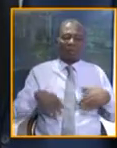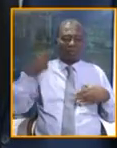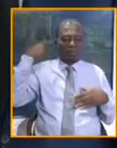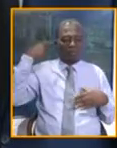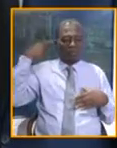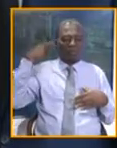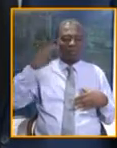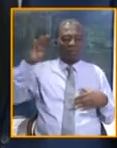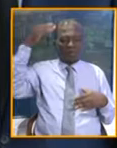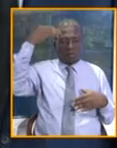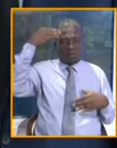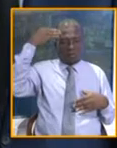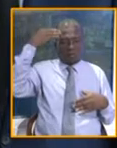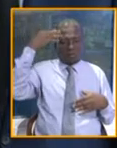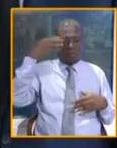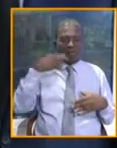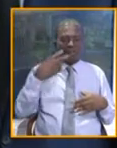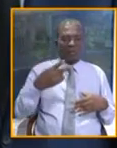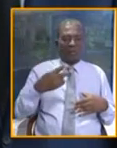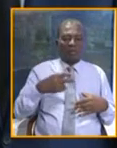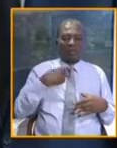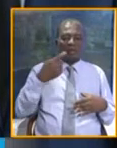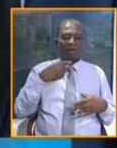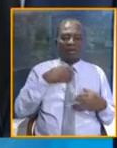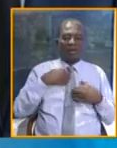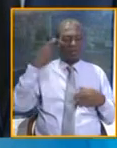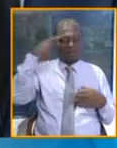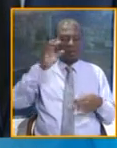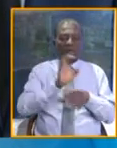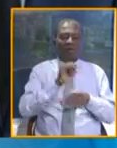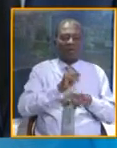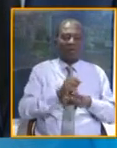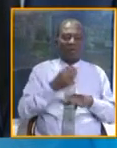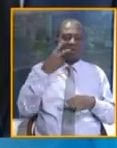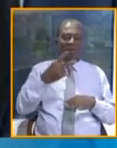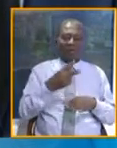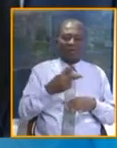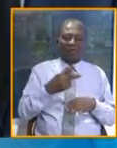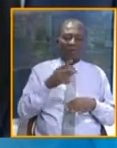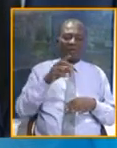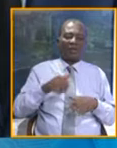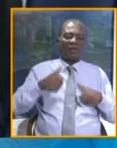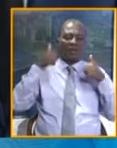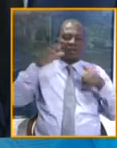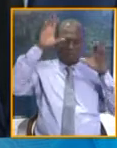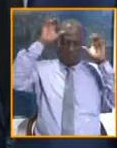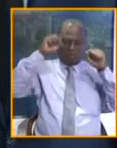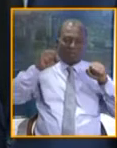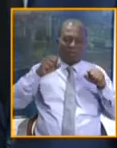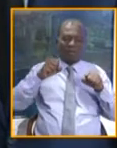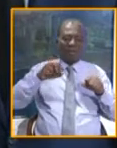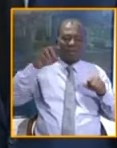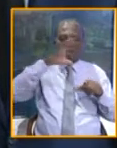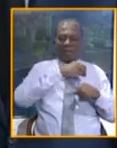d'entendre M. le Premier ministre présenter la vision 2030 qu'il a pour la Côte d'Ivoire, qui représente la vision de son Excellence M. le Président et